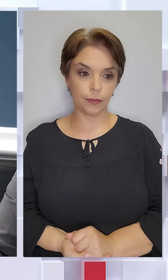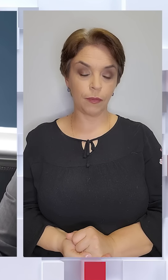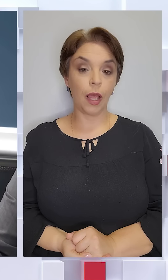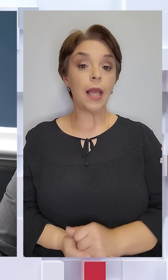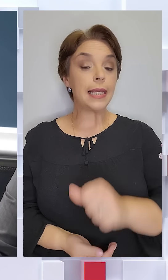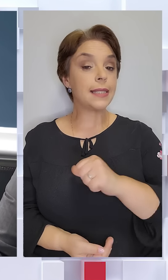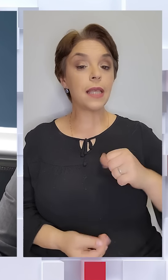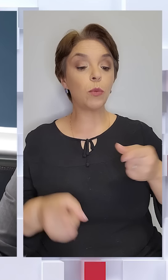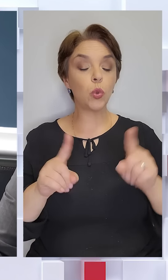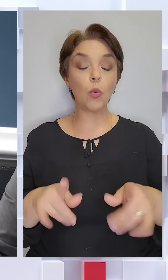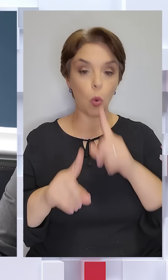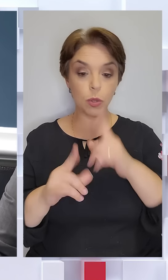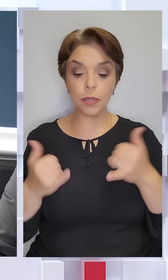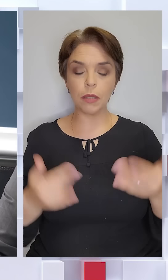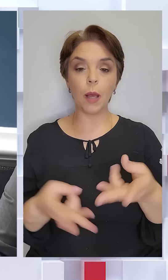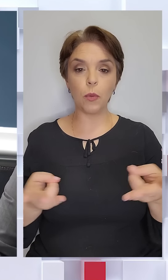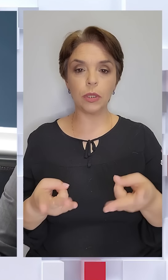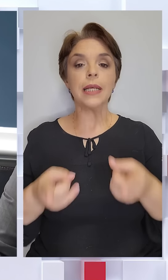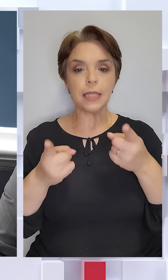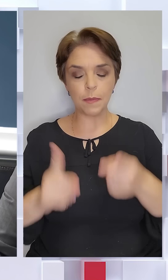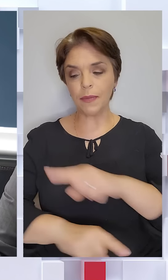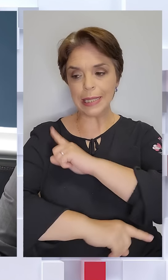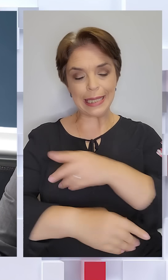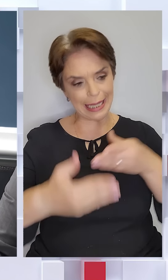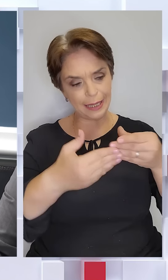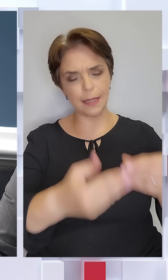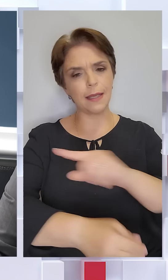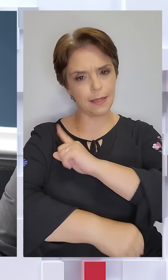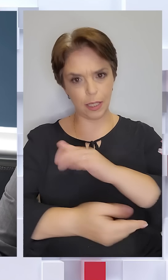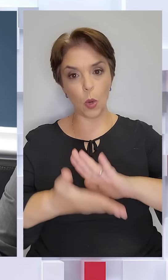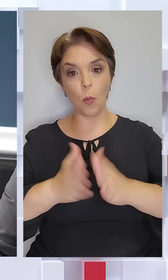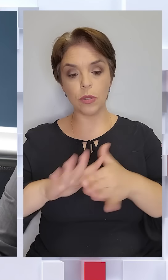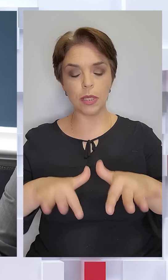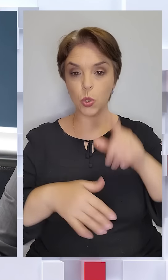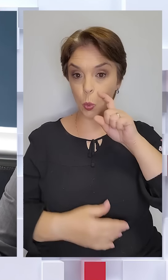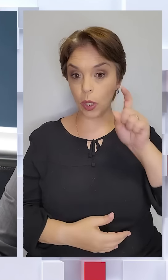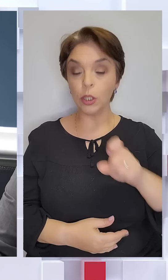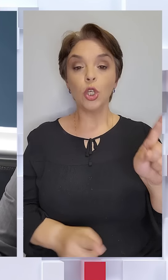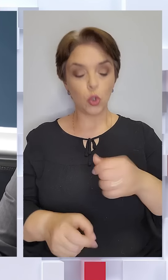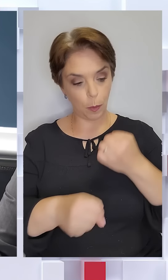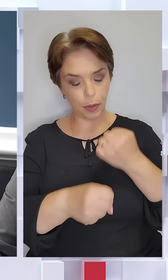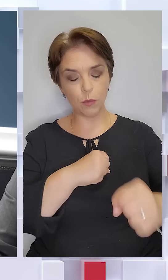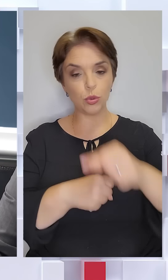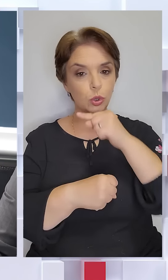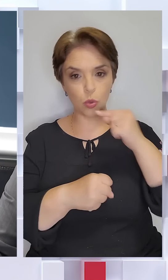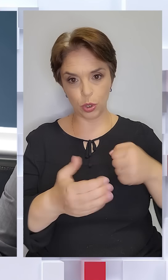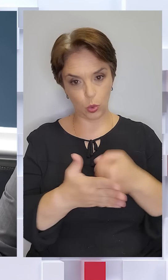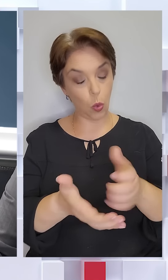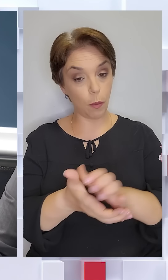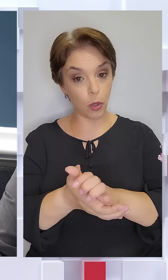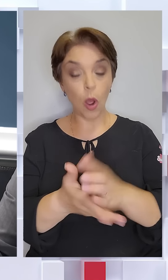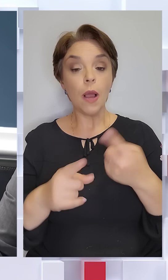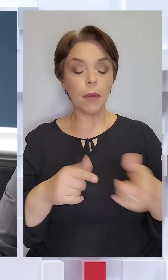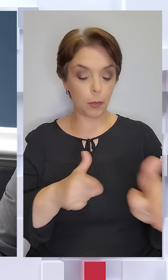І саме тому, особливо зараз, нам потрібен справді сильний тиск і сильні позиції України, щоб примусити Росію до миру.